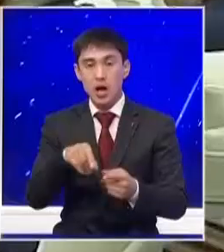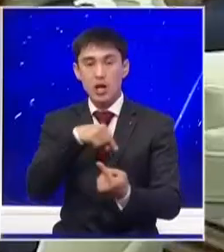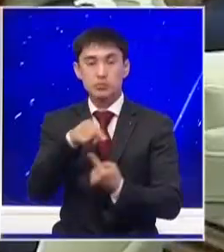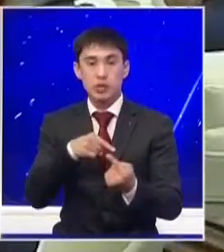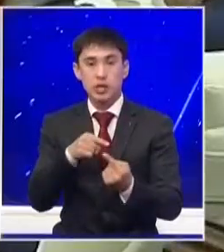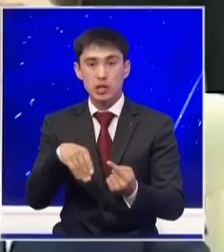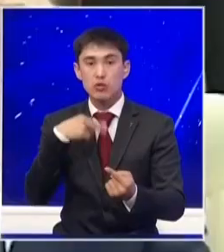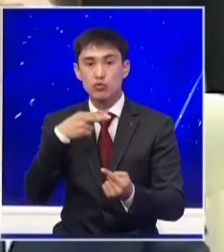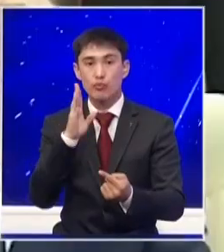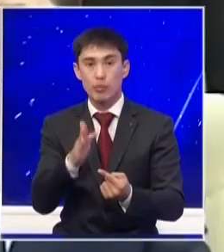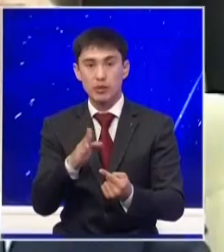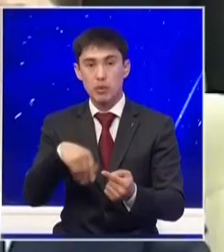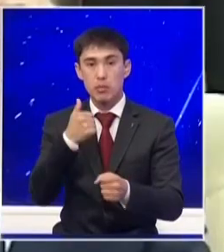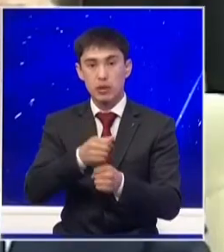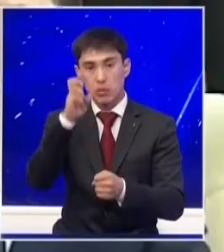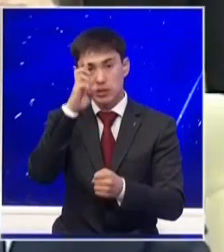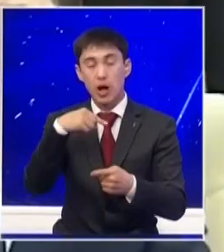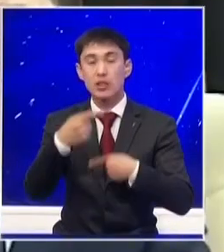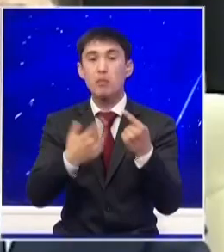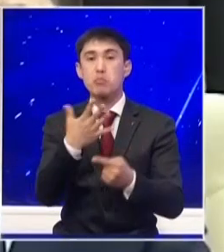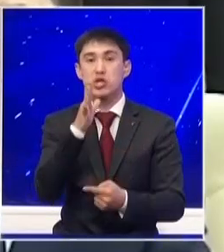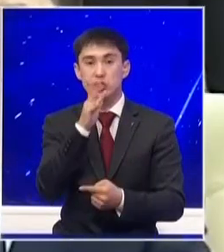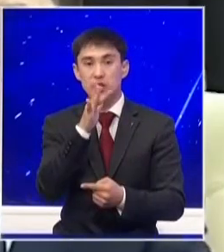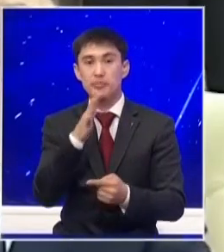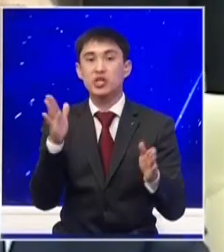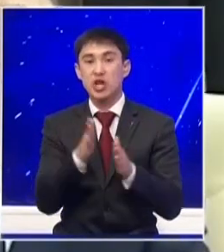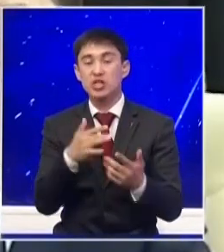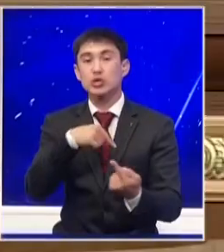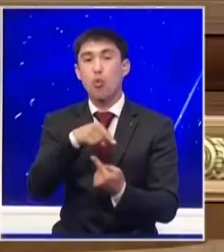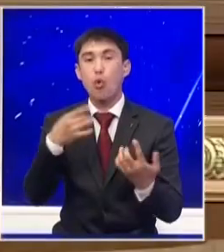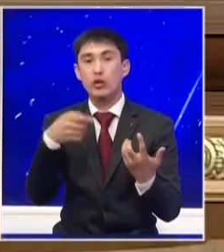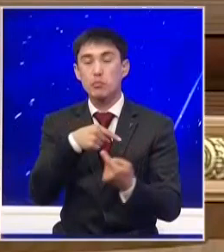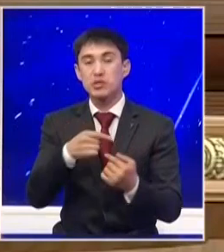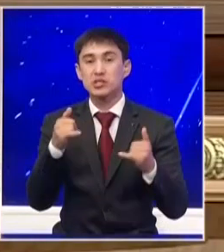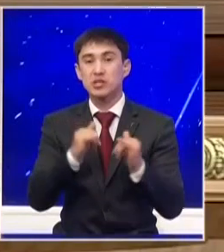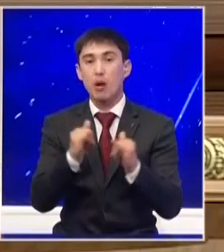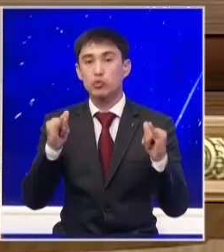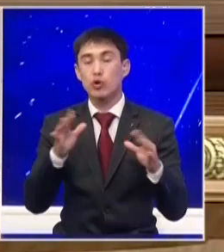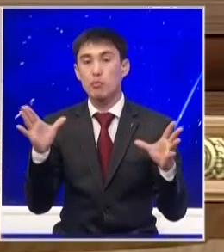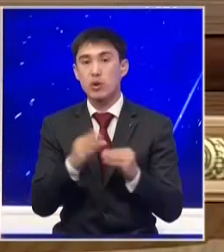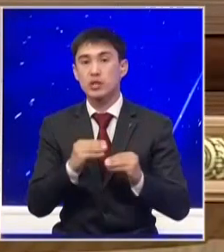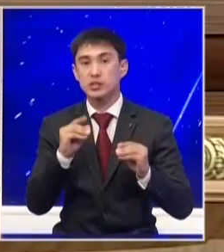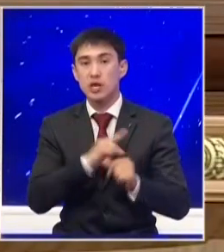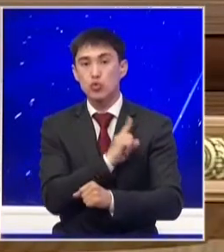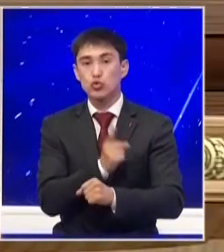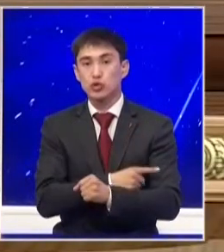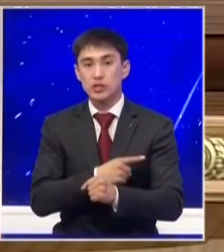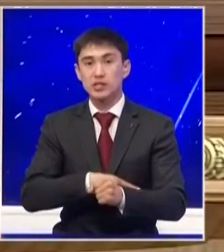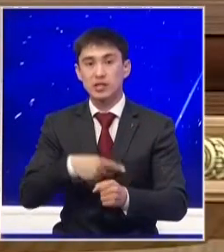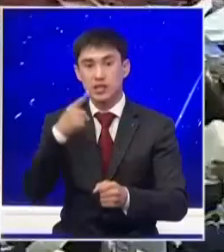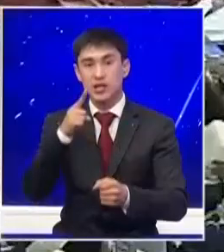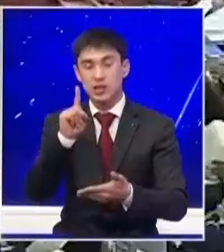Кәсіпкерлерге үндеу жасаған мемлекет басшысы алдағы 5 жылда шағын және орта бизнесті дамытуға бірлесе күш салсақ деген